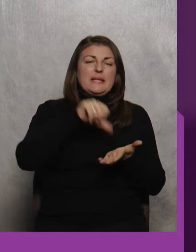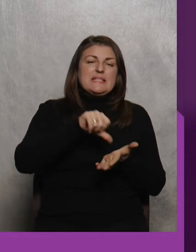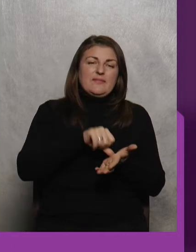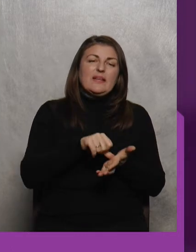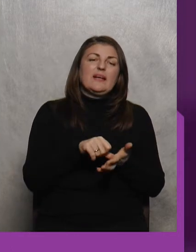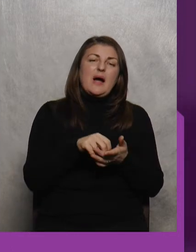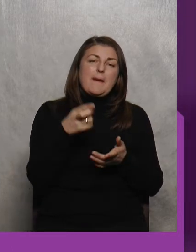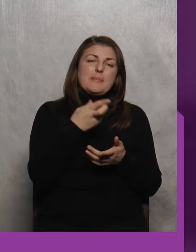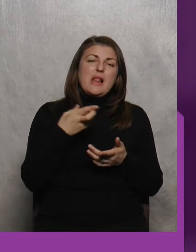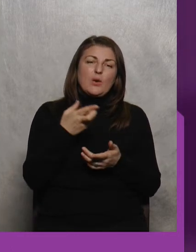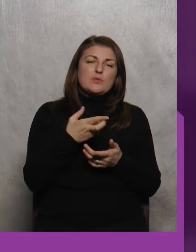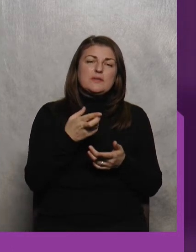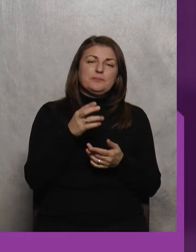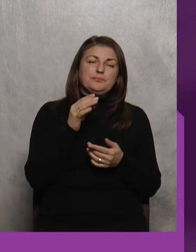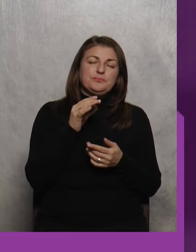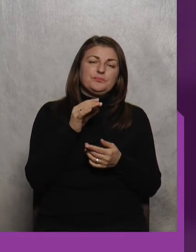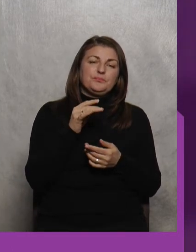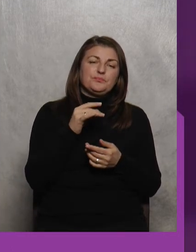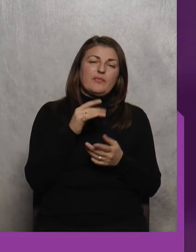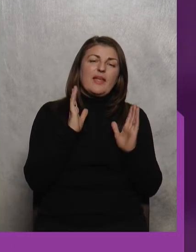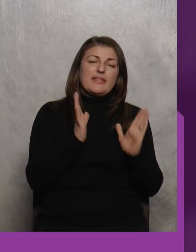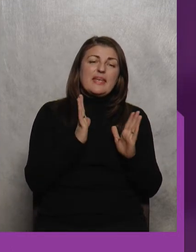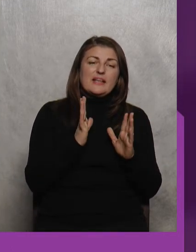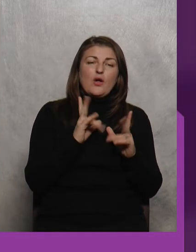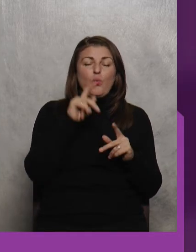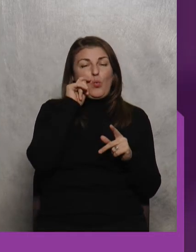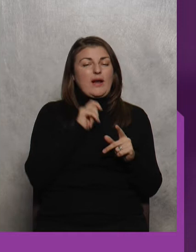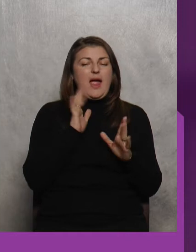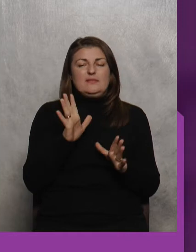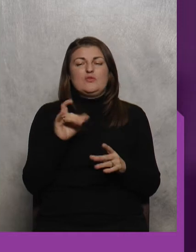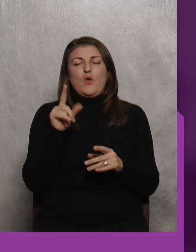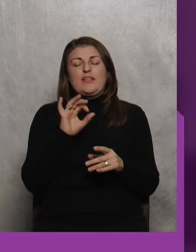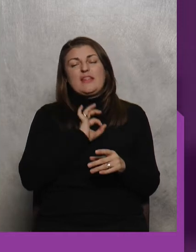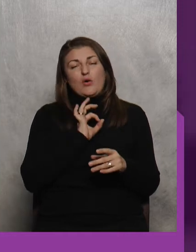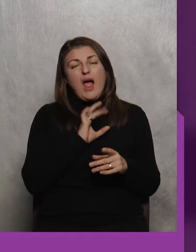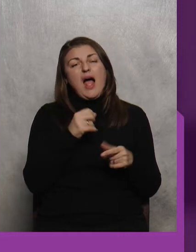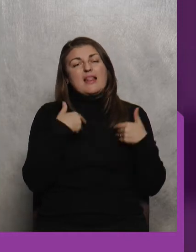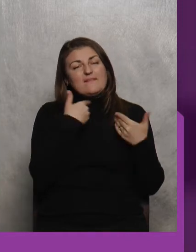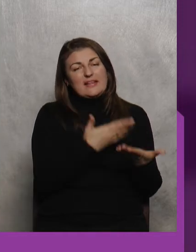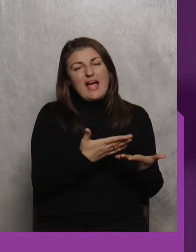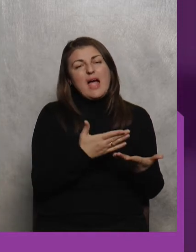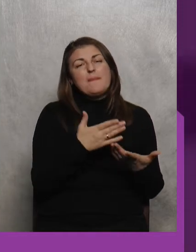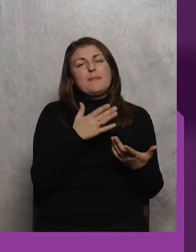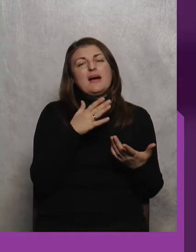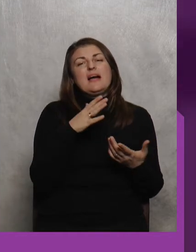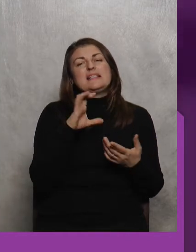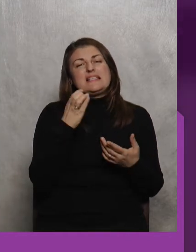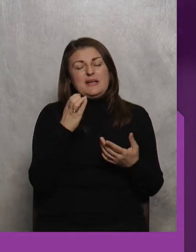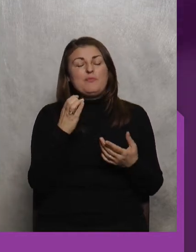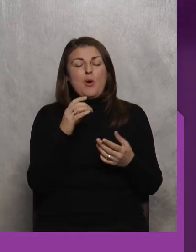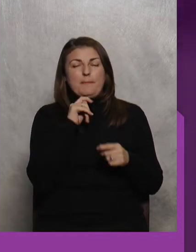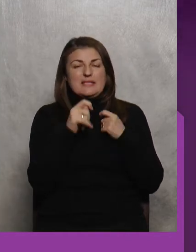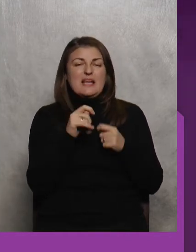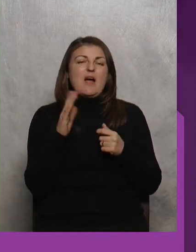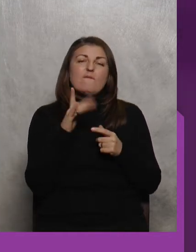представника Білорусі, не тільки ж українцям золоті нагороди брати. Але вітаємо Володимира Касьяненка, срібного призера,